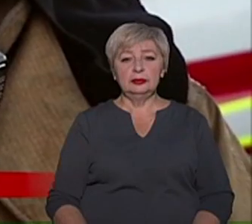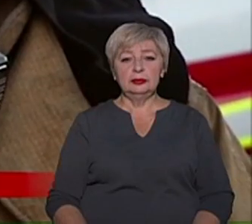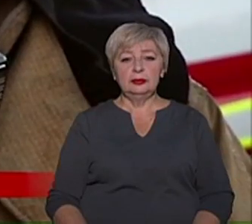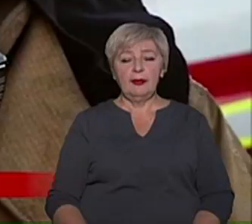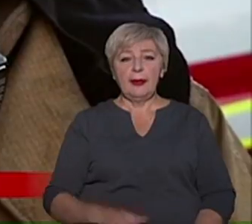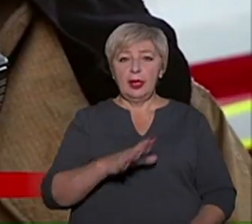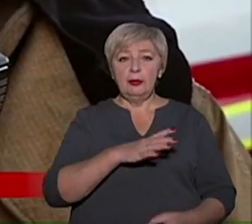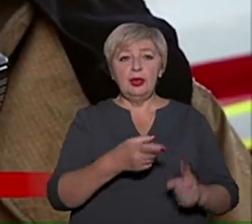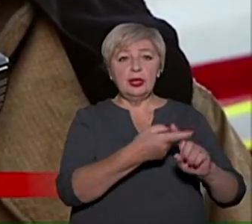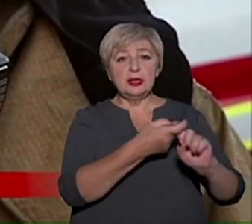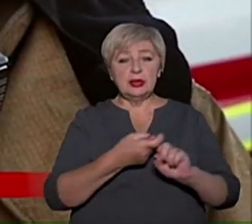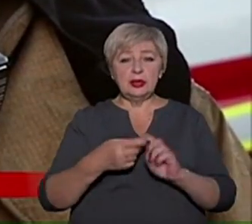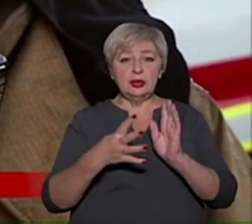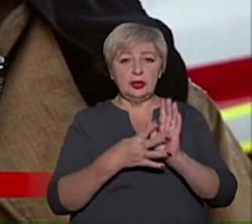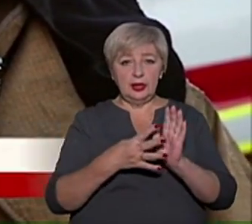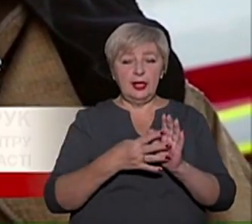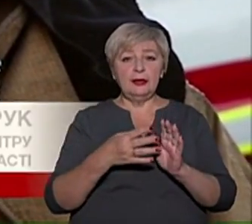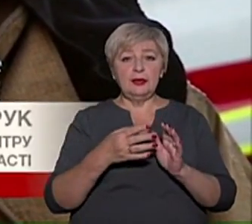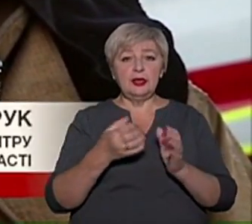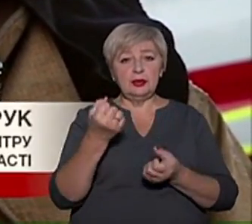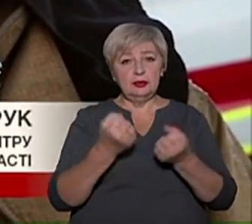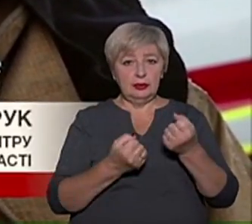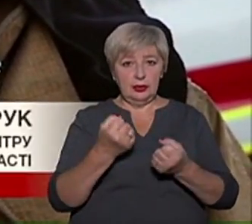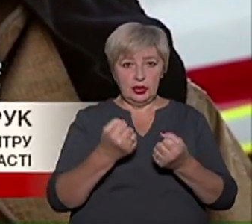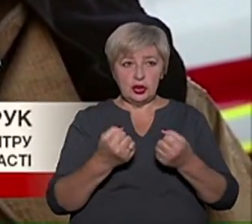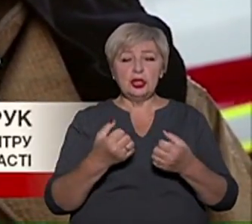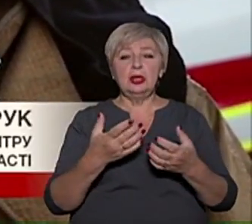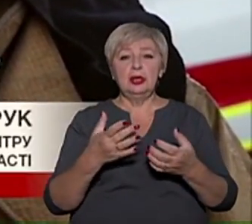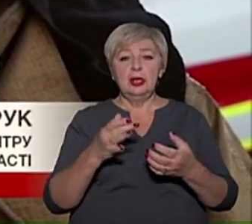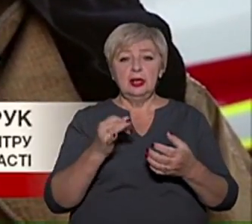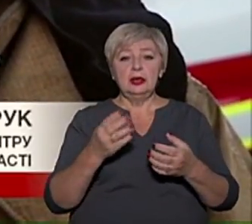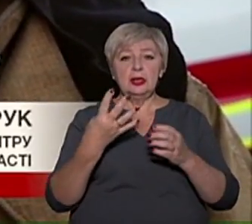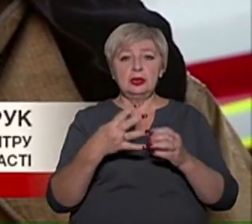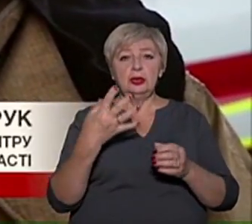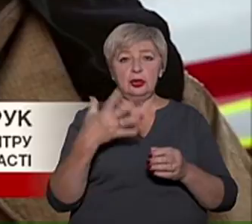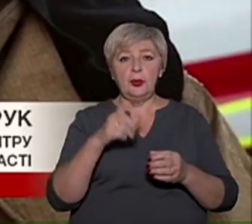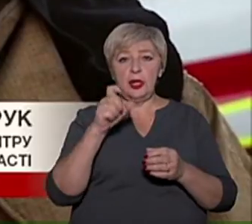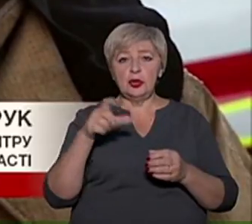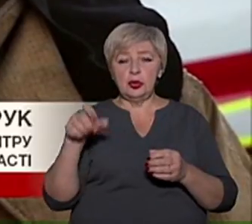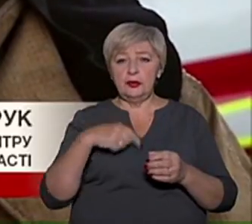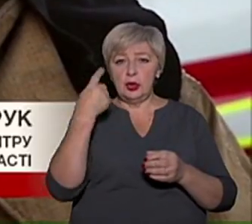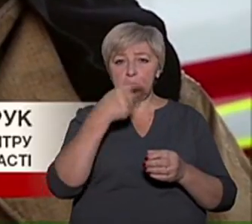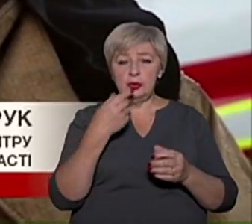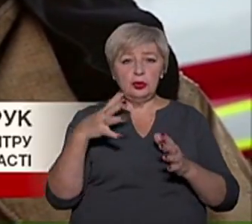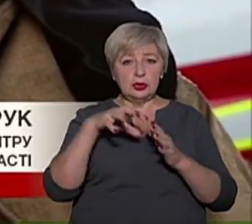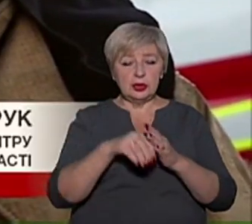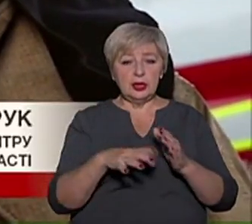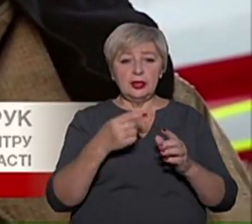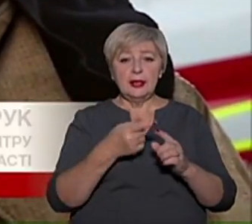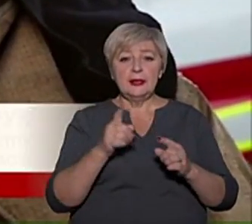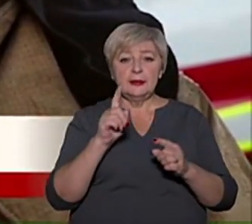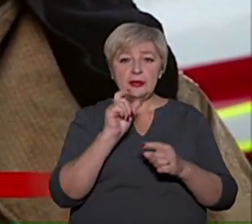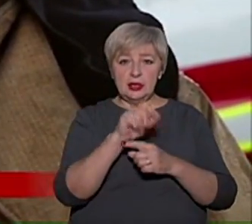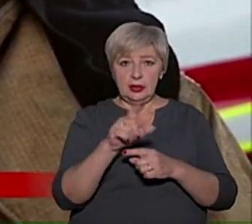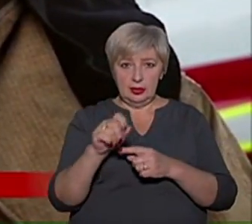Було задіяно 9 одиниць пожежно-рятувальної техніки та 45 чоловік особового складу. Задумом даних навчань було